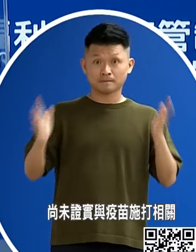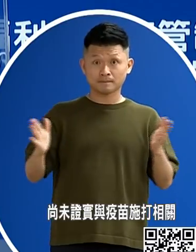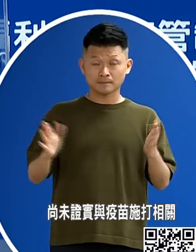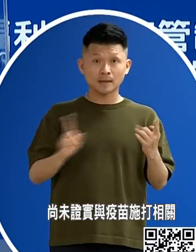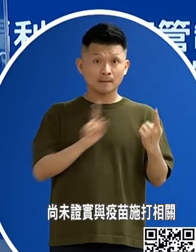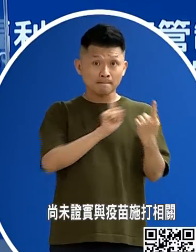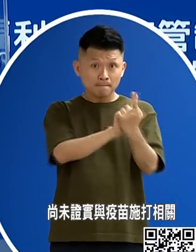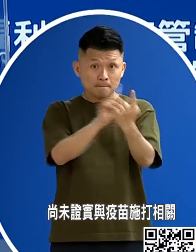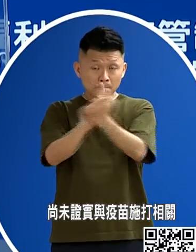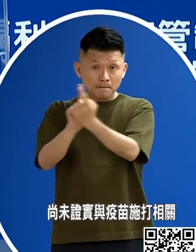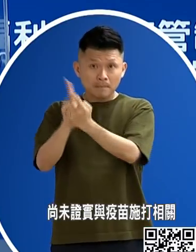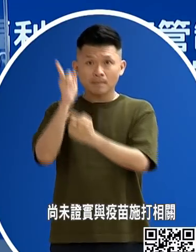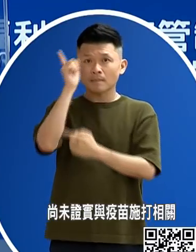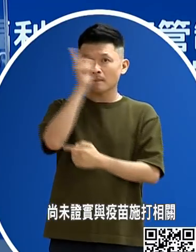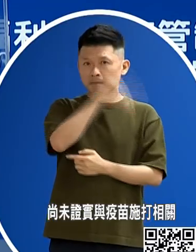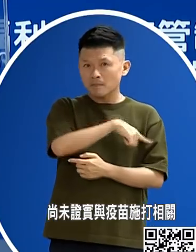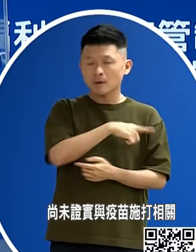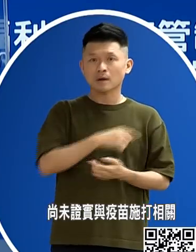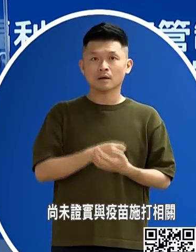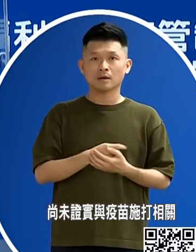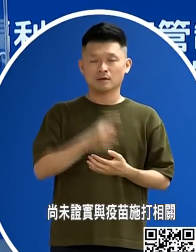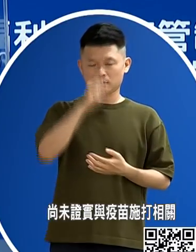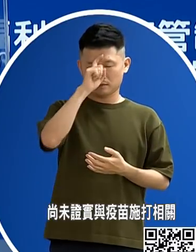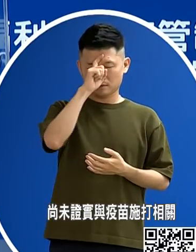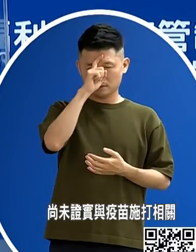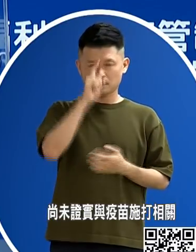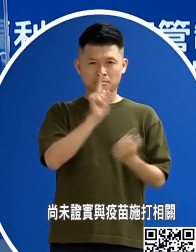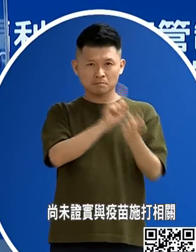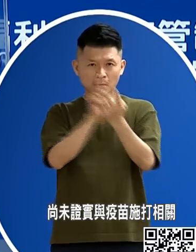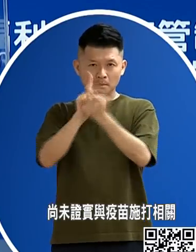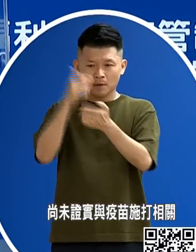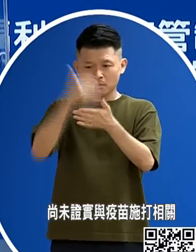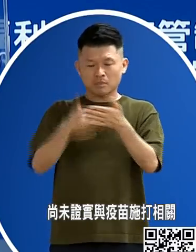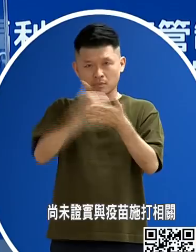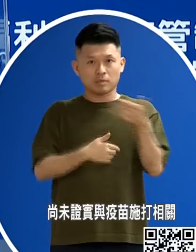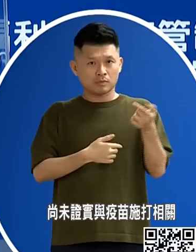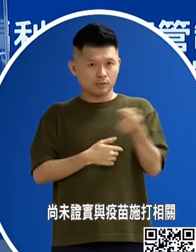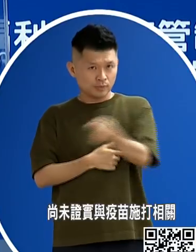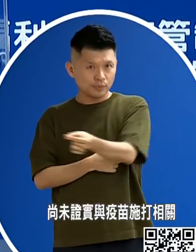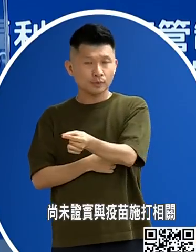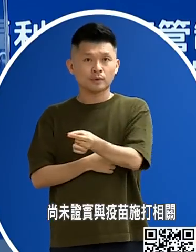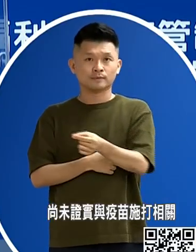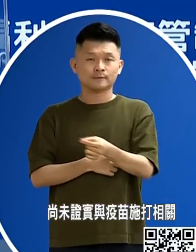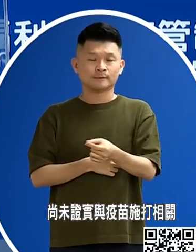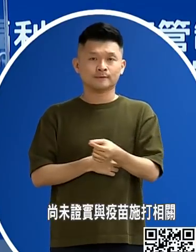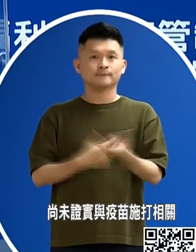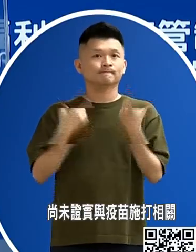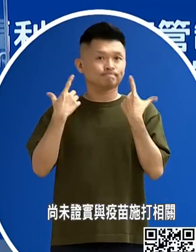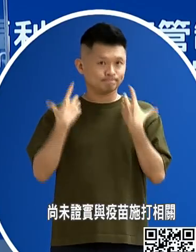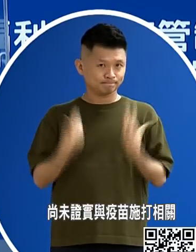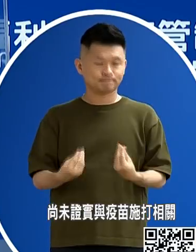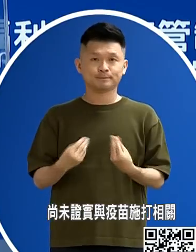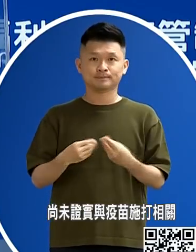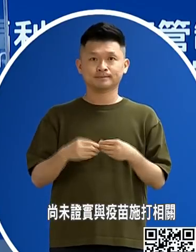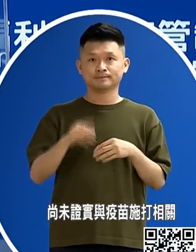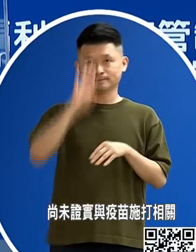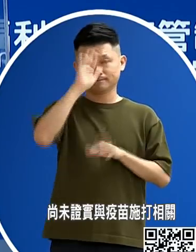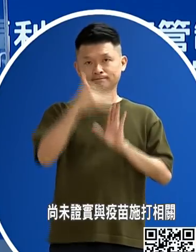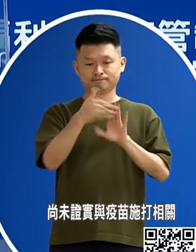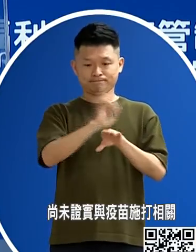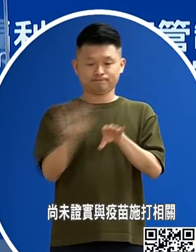接触的一个情况，让这样的情况减到最低，所以要求一律搭乘防疫计程车。